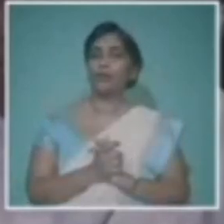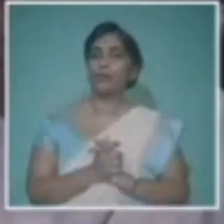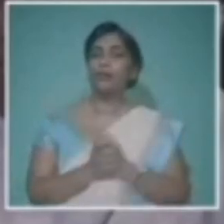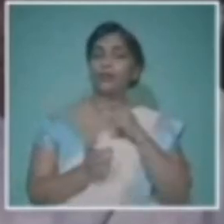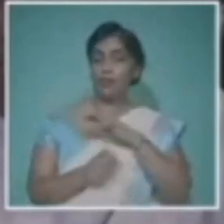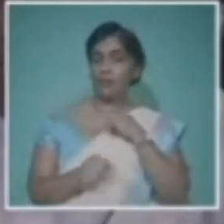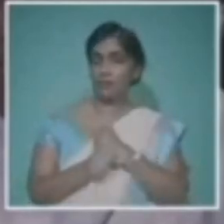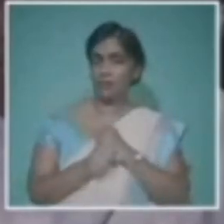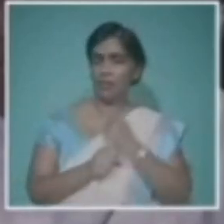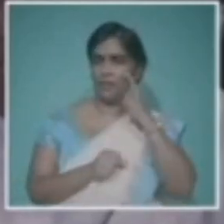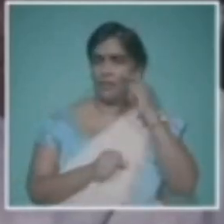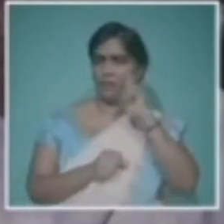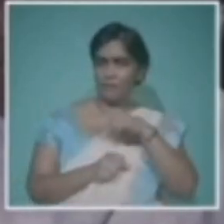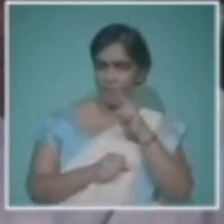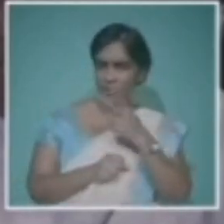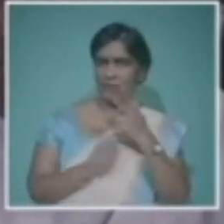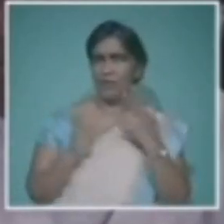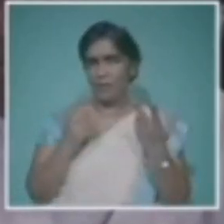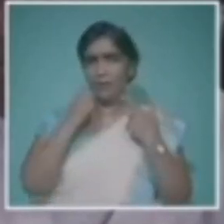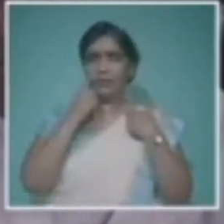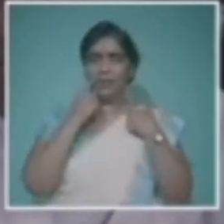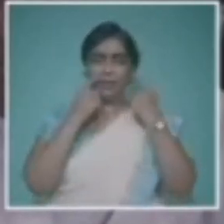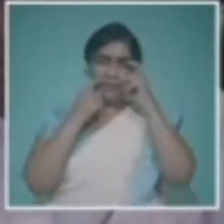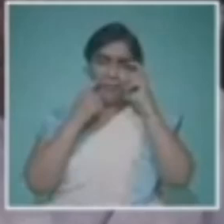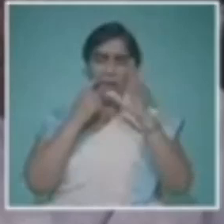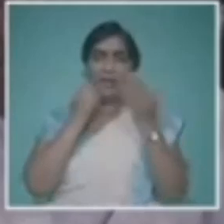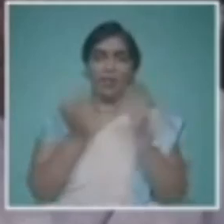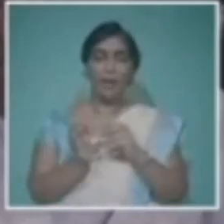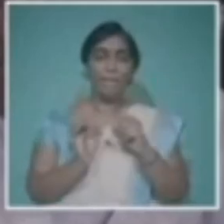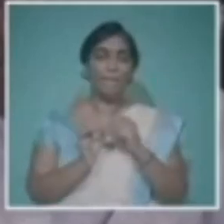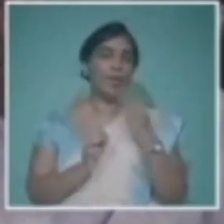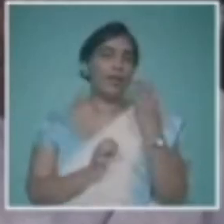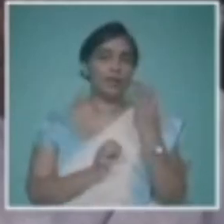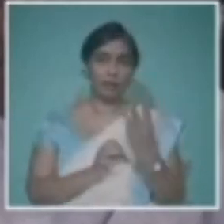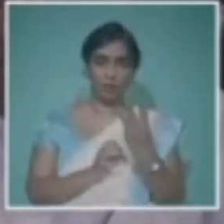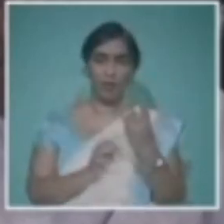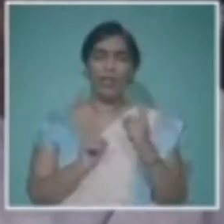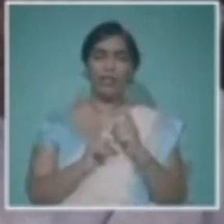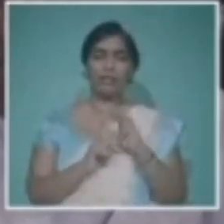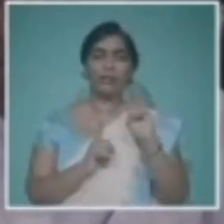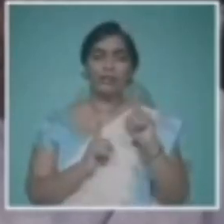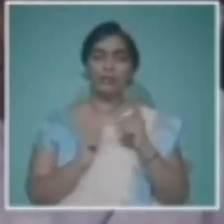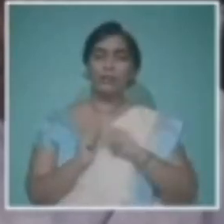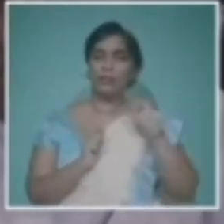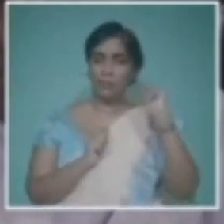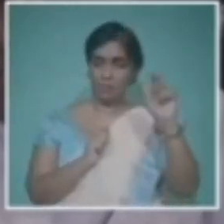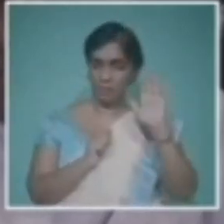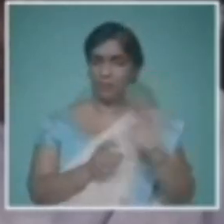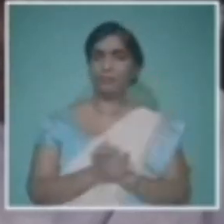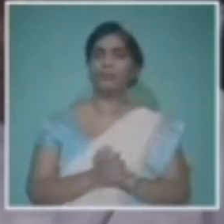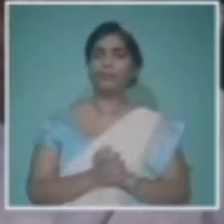ඒ රජය ගැන අවිශ්වාසයක් තියාගන්නවද නැද්ද කියලා අපි තීරණය කරන්න ඕන. තව බිලියන 3යි දෙසැම්බර් 31 දක්වා ගෙවන්න තිබෙන්නේ.